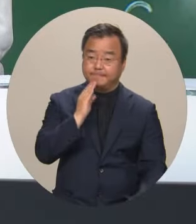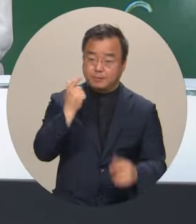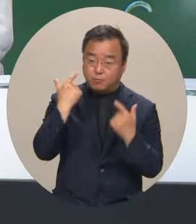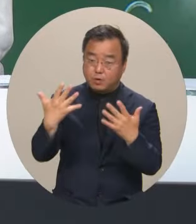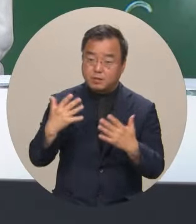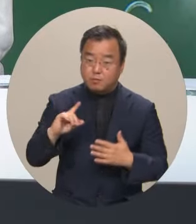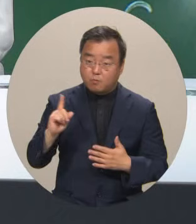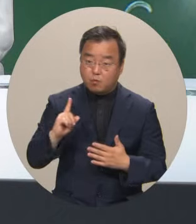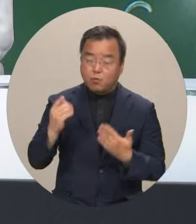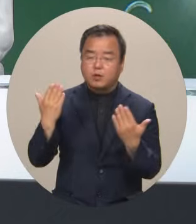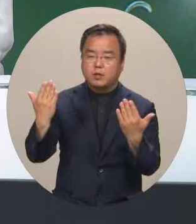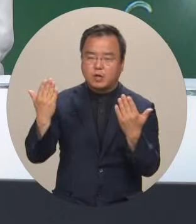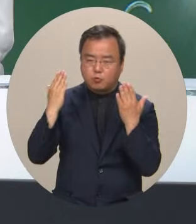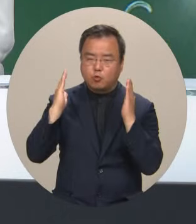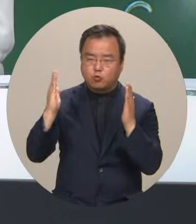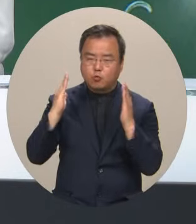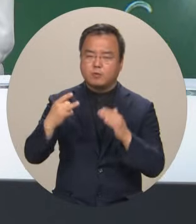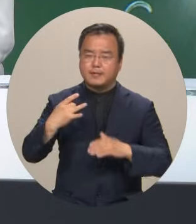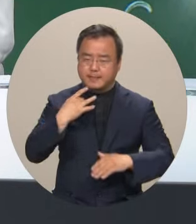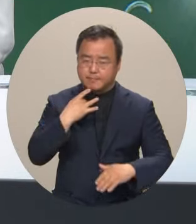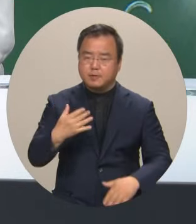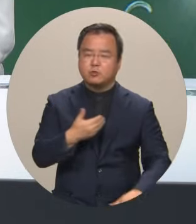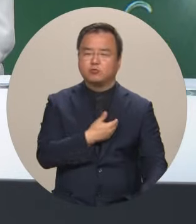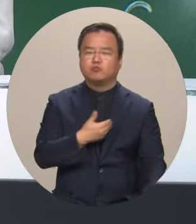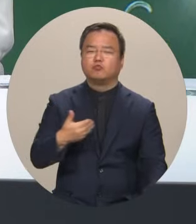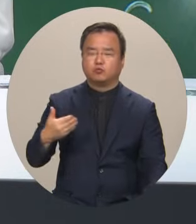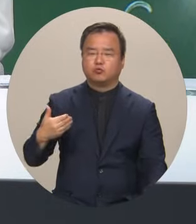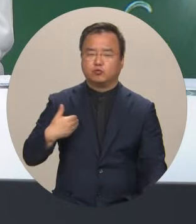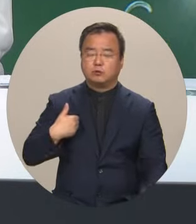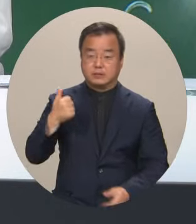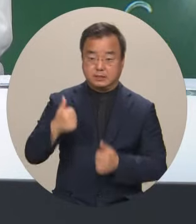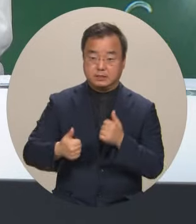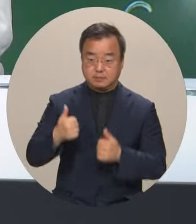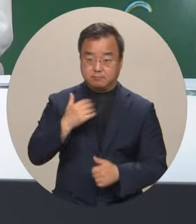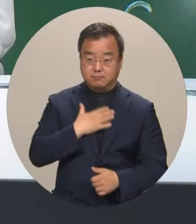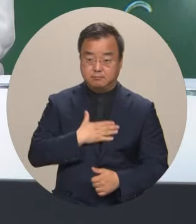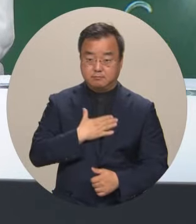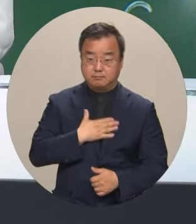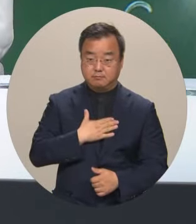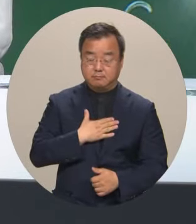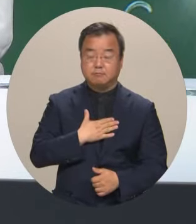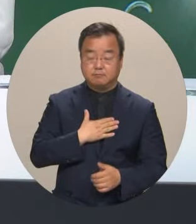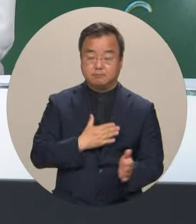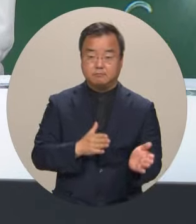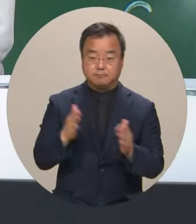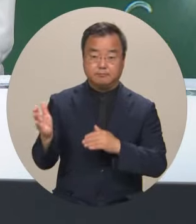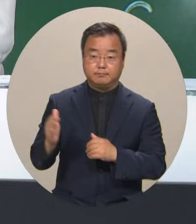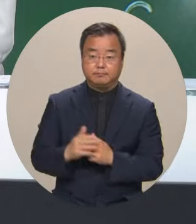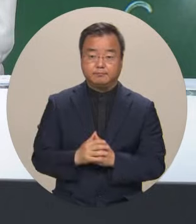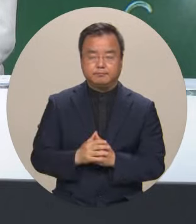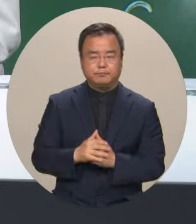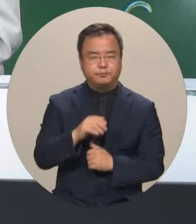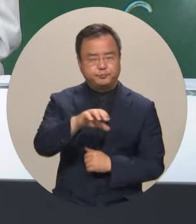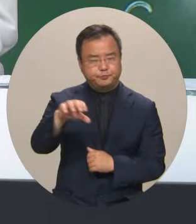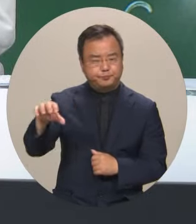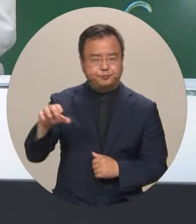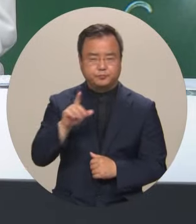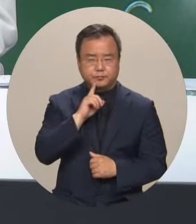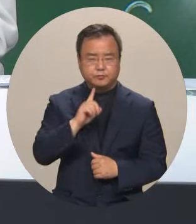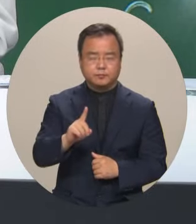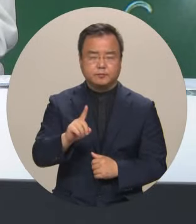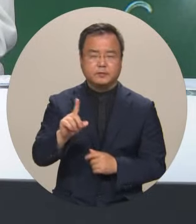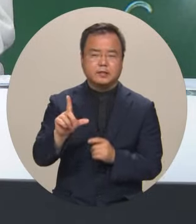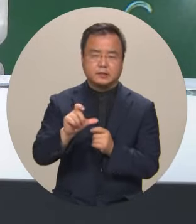네 준비할는 었다고 이해하면 되겠 예 일각에서는 15번과